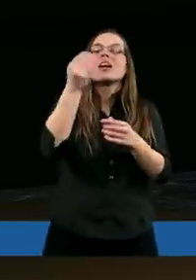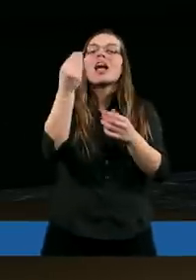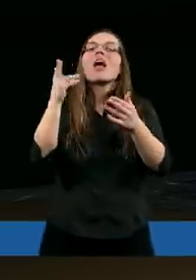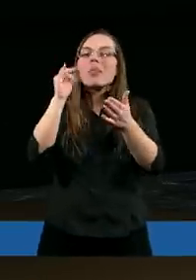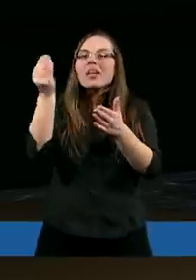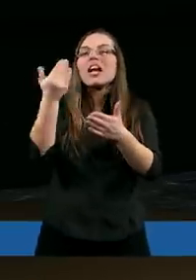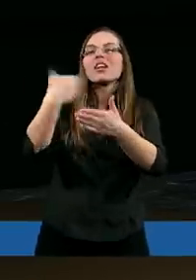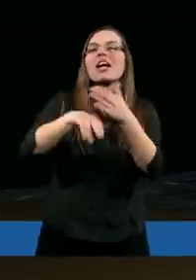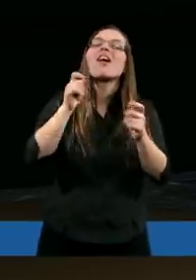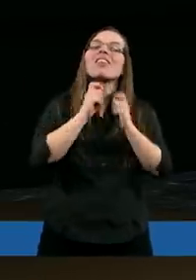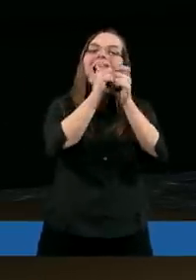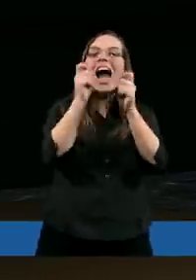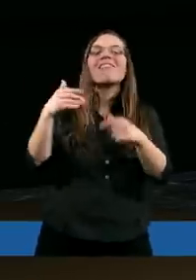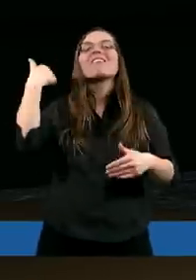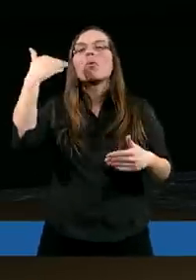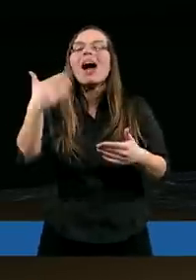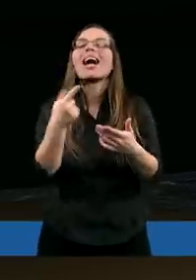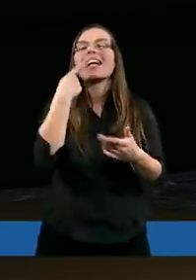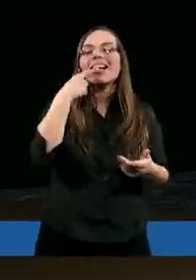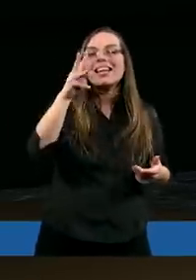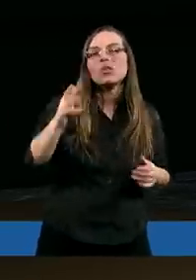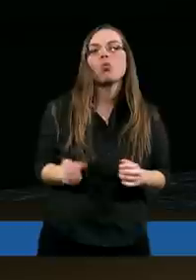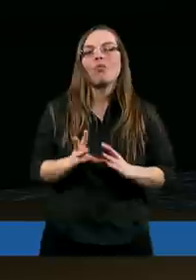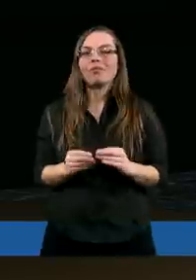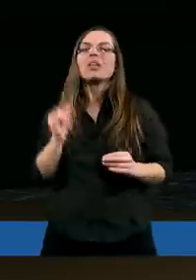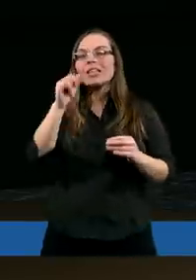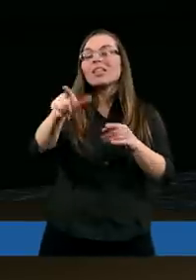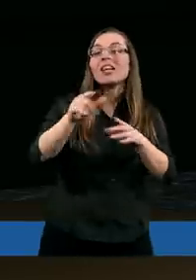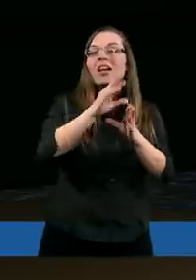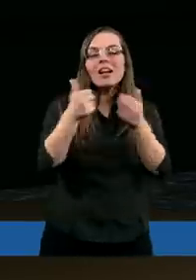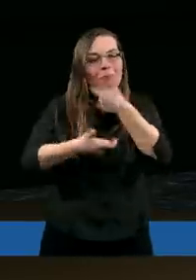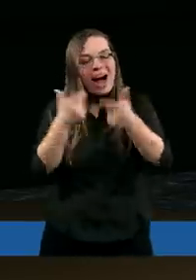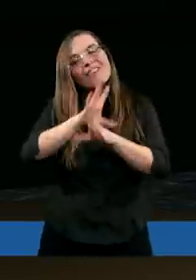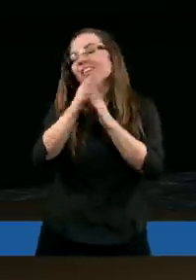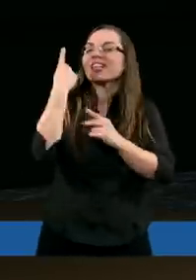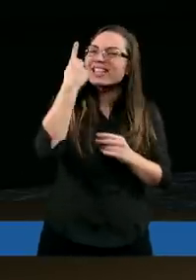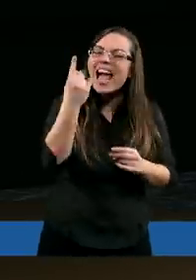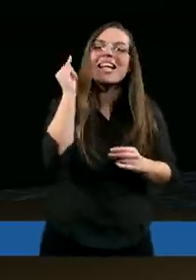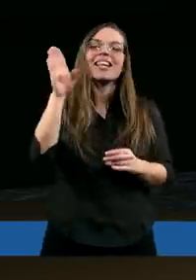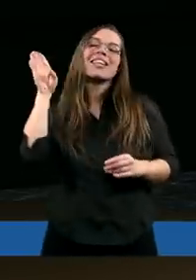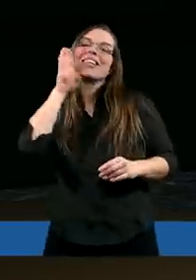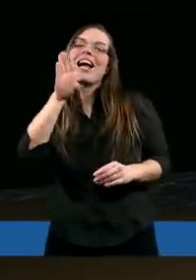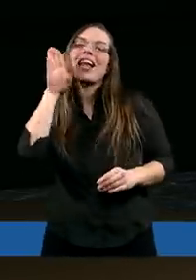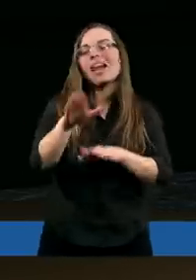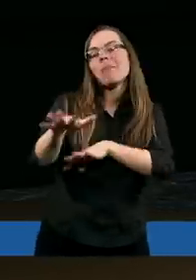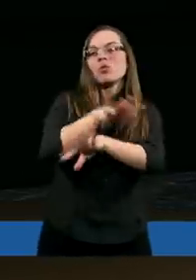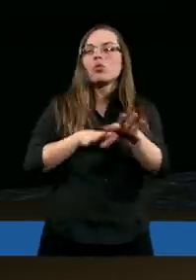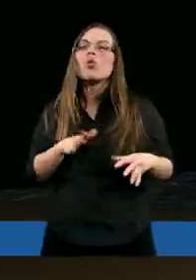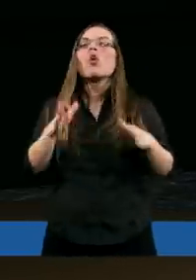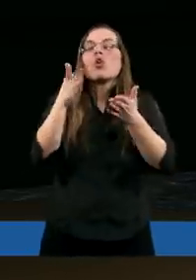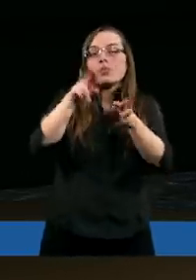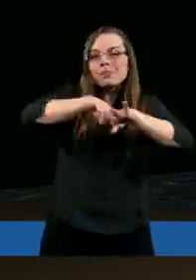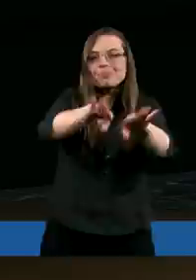dar wykładania języków. Wszystko to zaś sprawia jeden i ten sam duch,